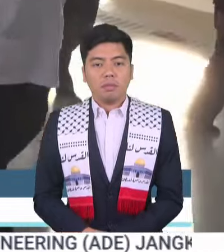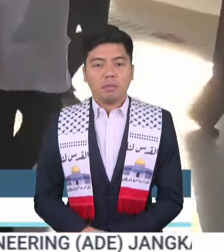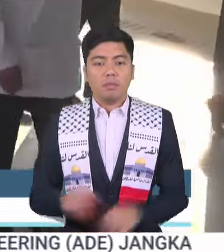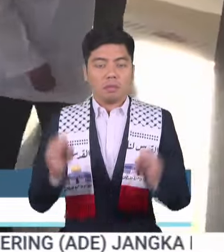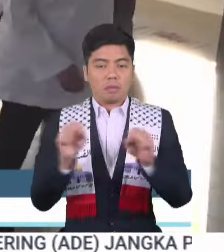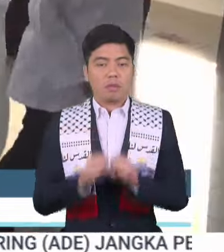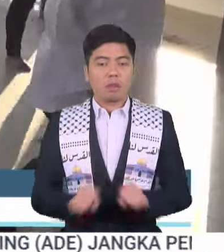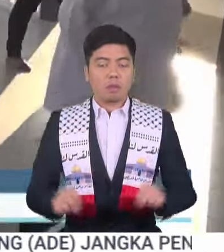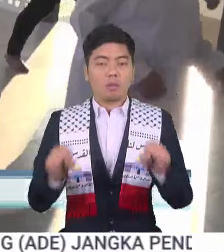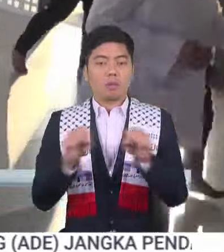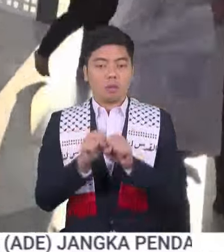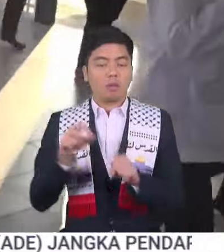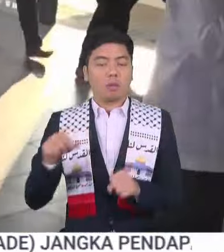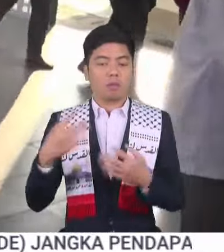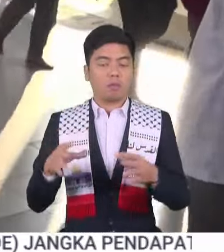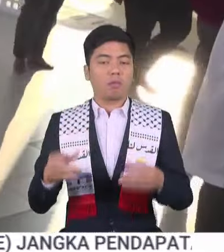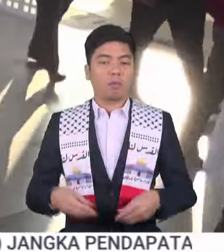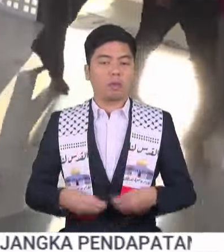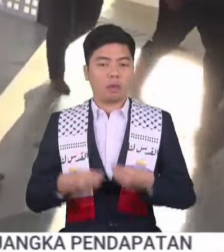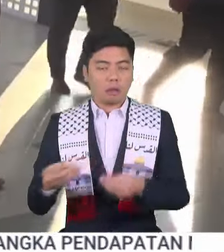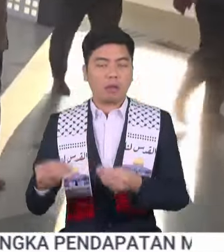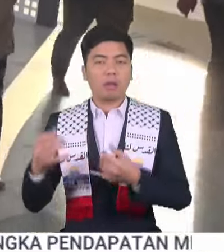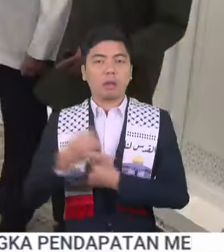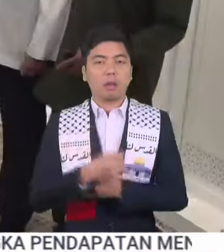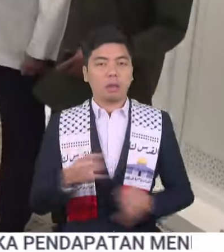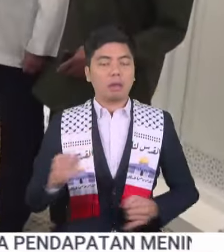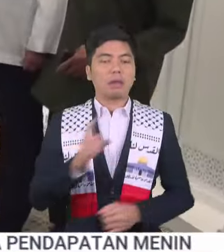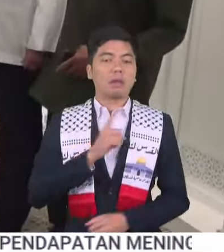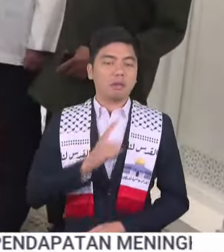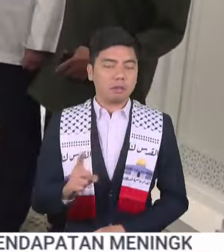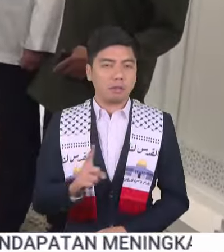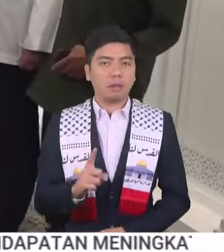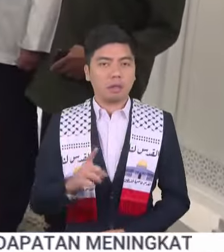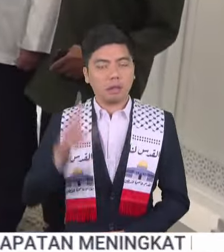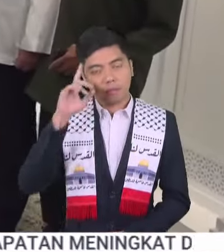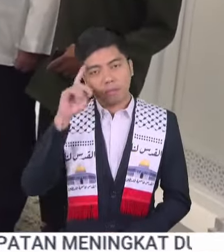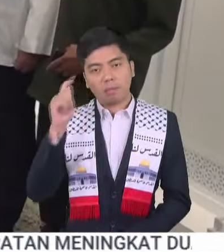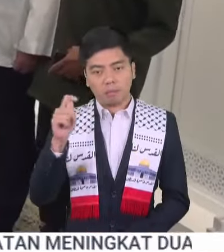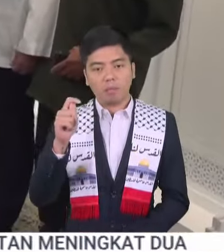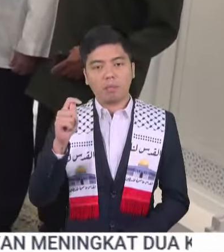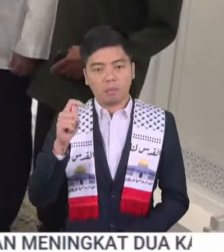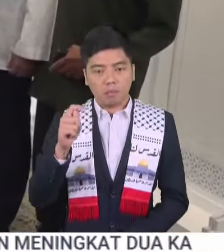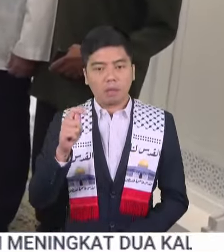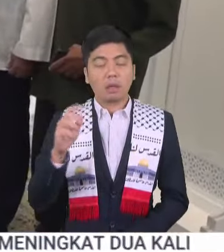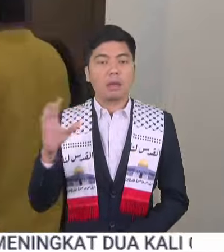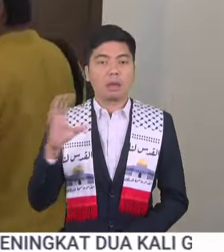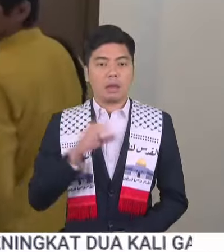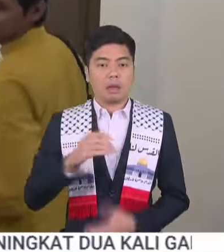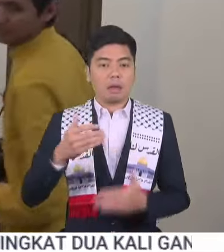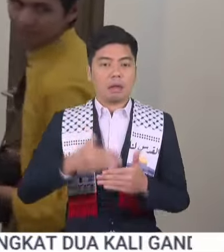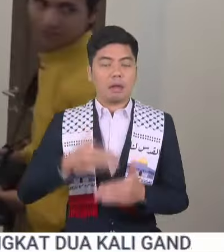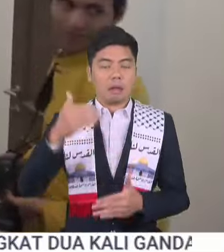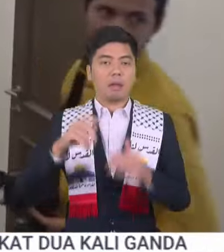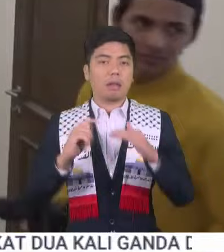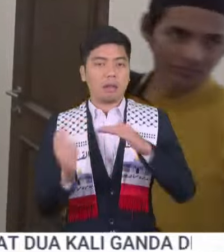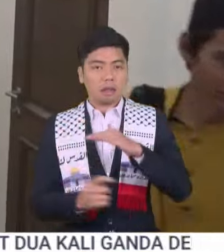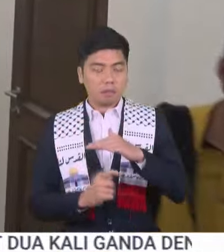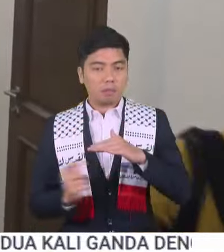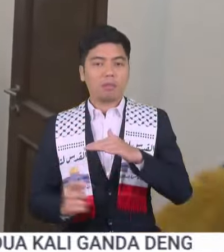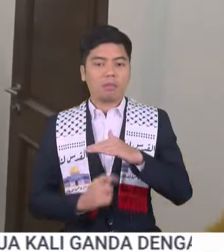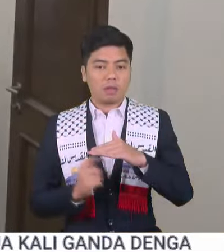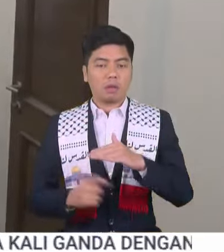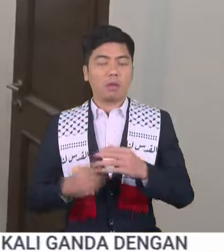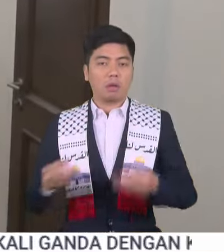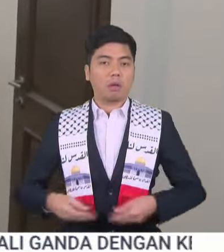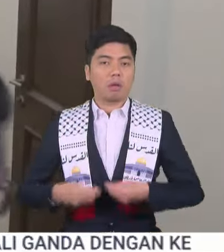Surau Al-Ikhwan itu diserahkan kepada Jabatan Hal Ehwal Agama Terengganu, manakala bangunan Tabika Teluk Ketapang diserahkan